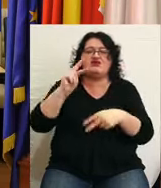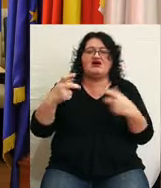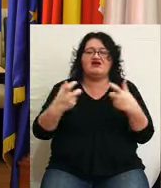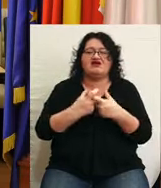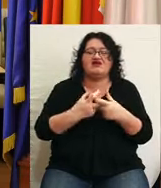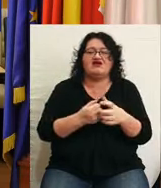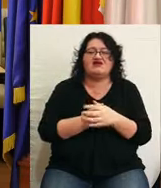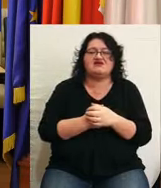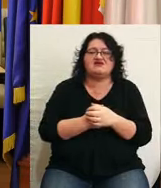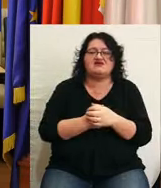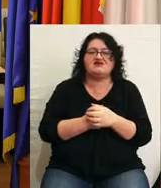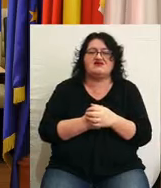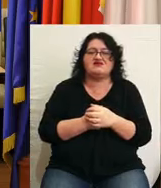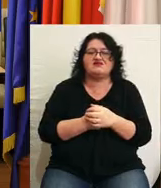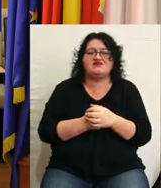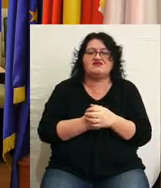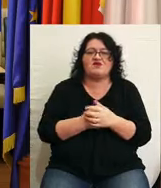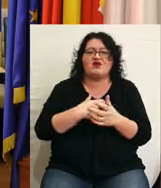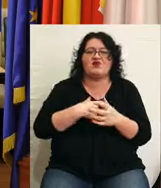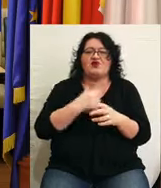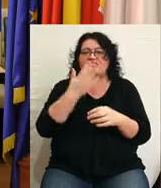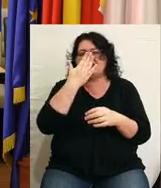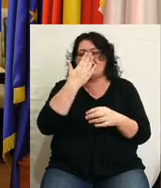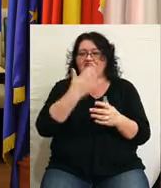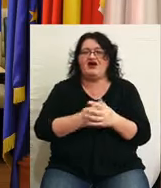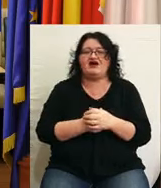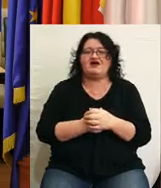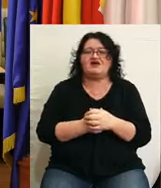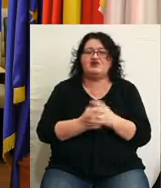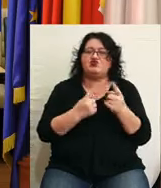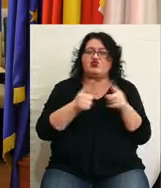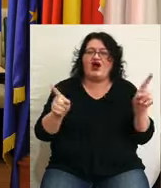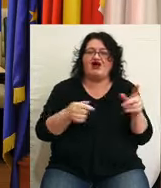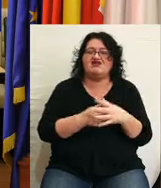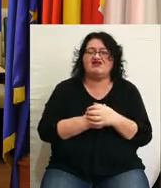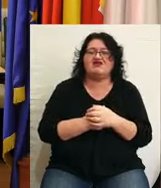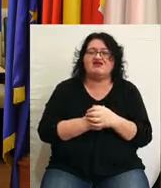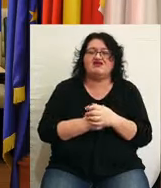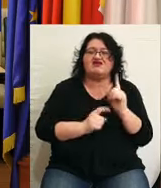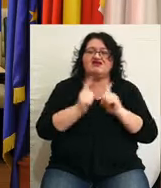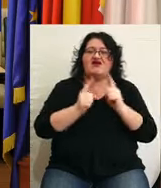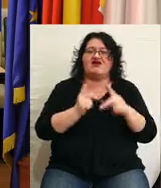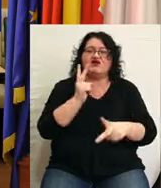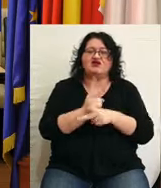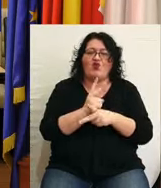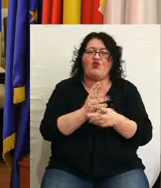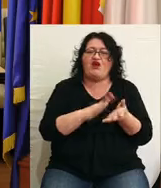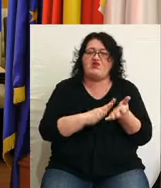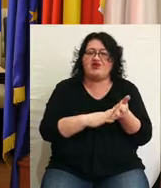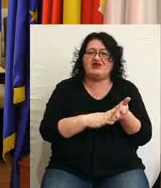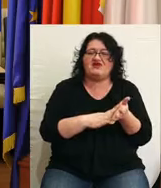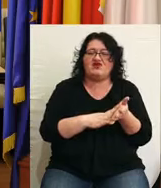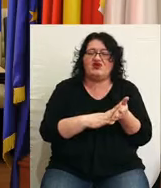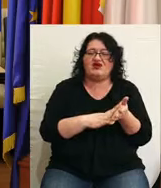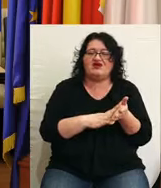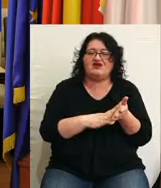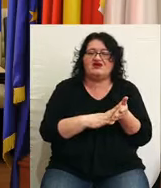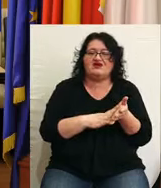tarifului poate să pară absurd, dar tocmai motivul